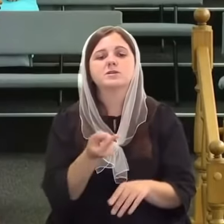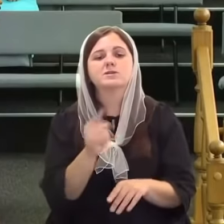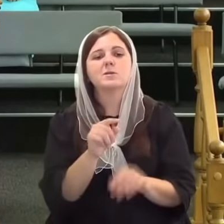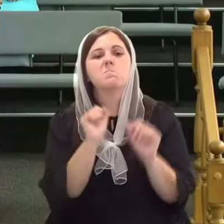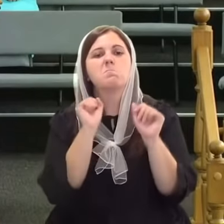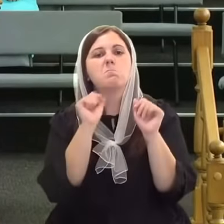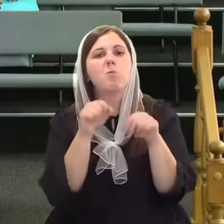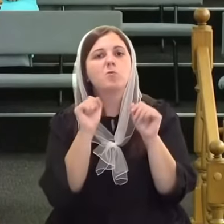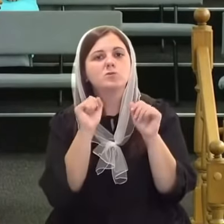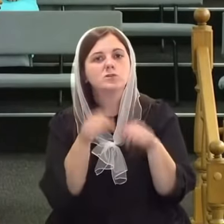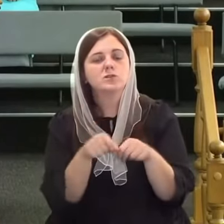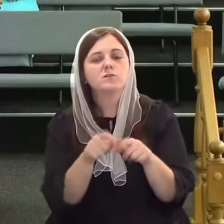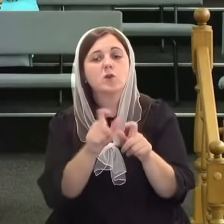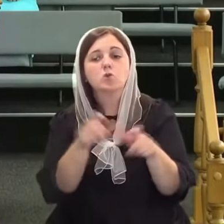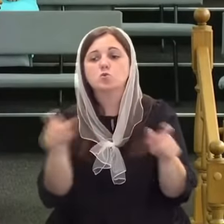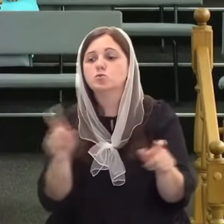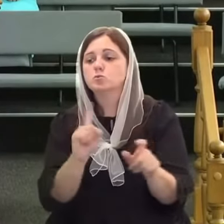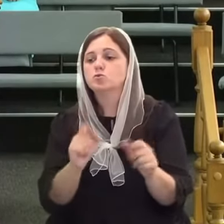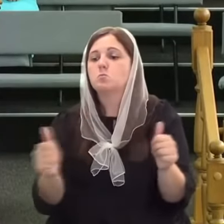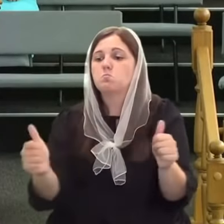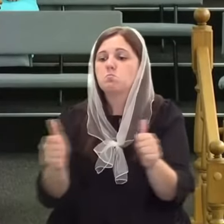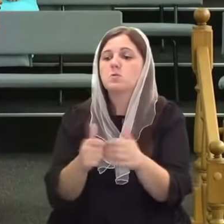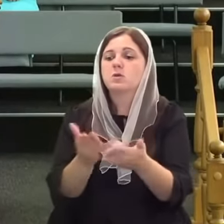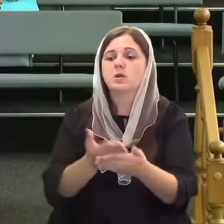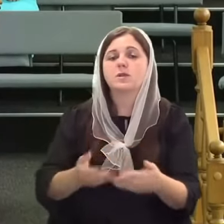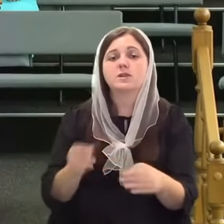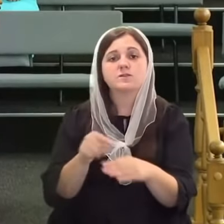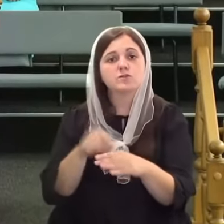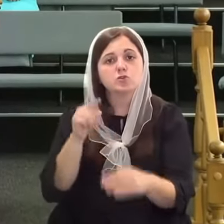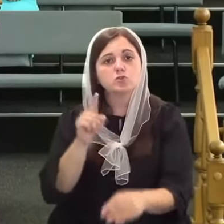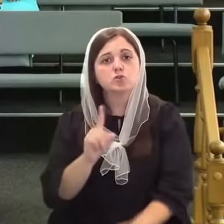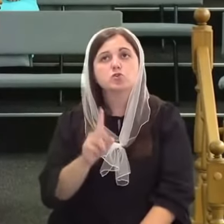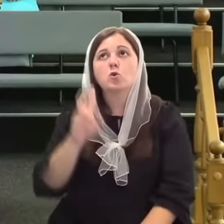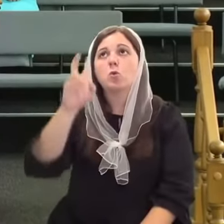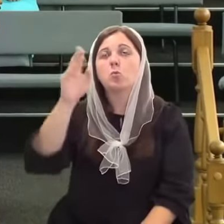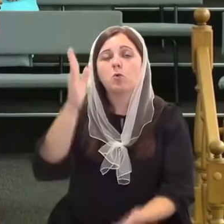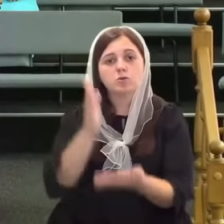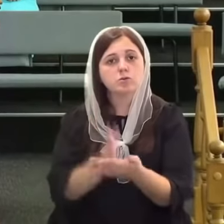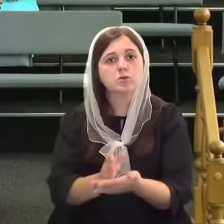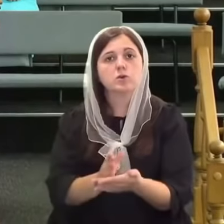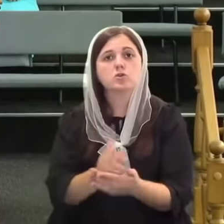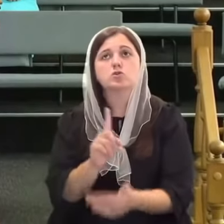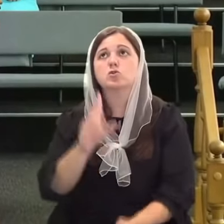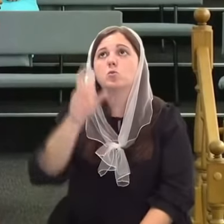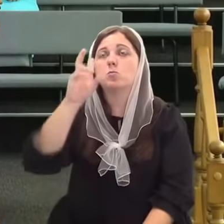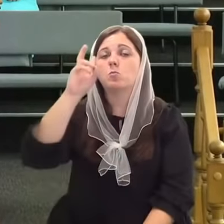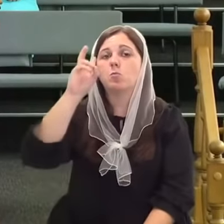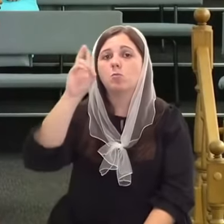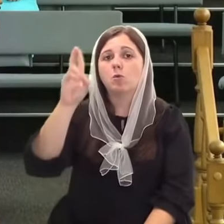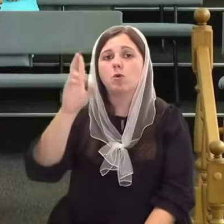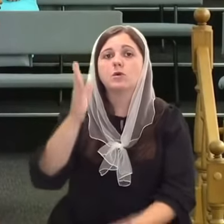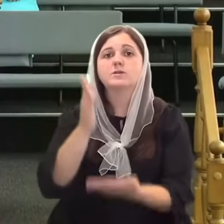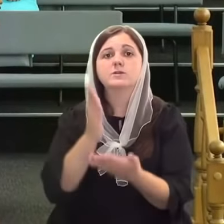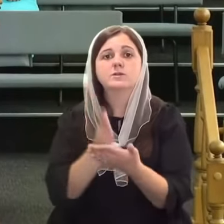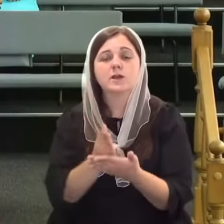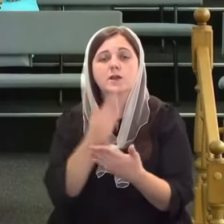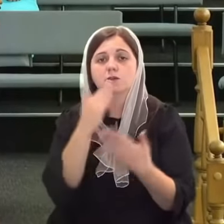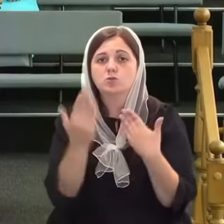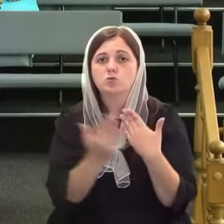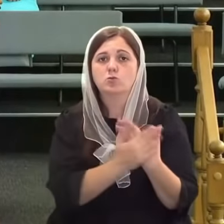возможность людям, которые окружают нас, ощутить, что Бог есть, что Бог